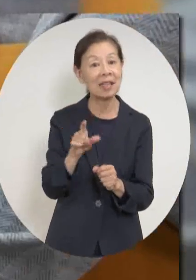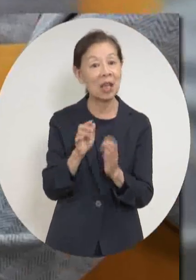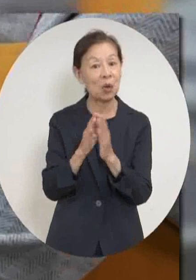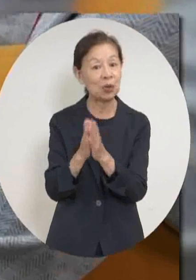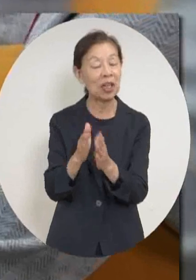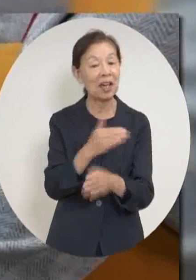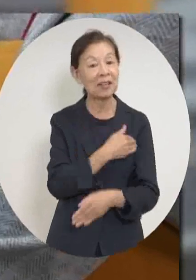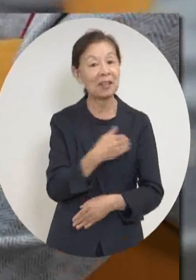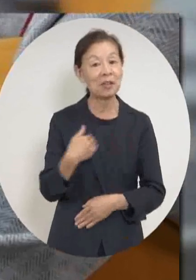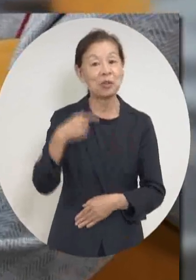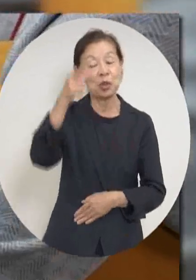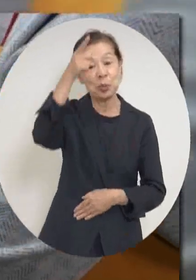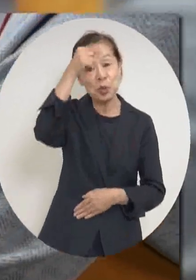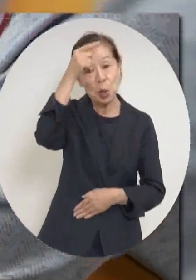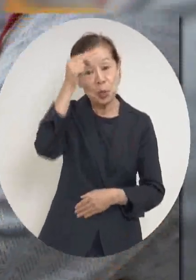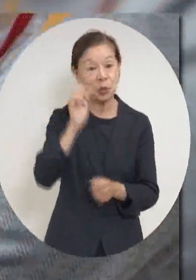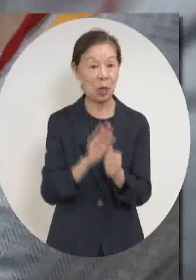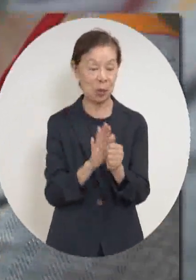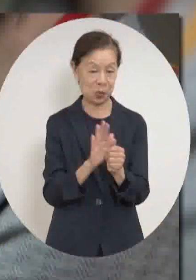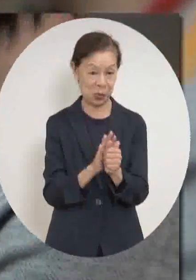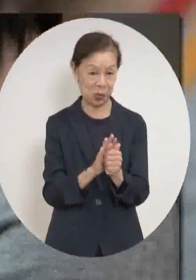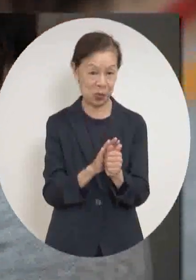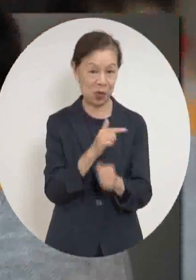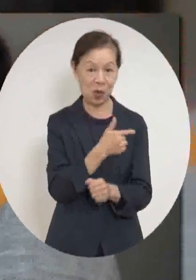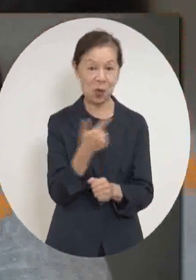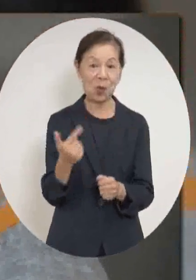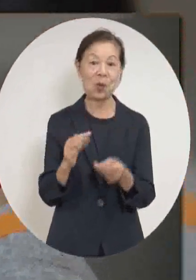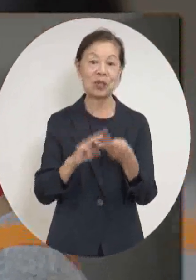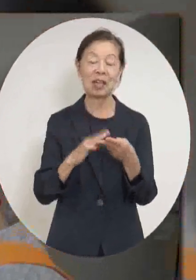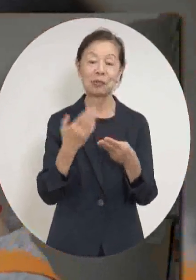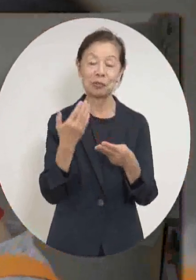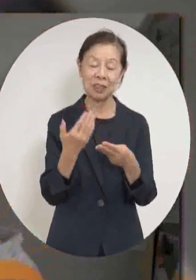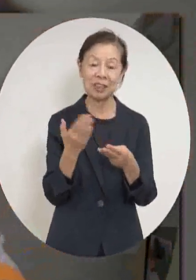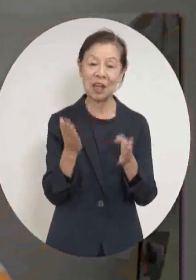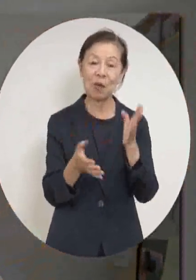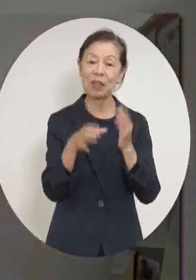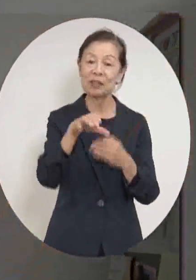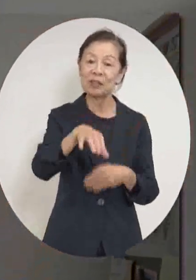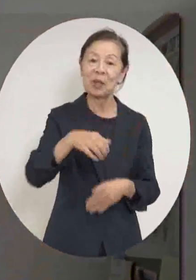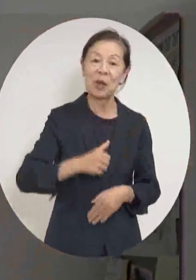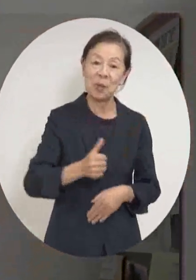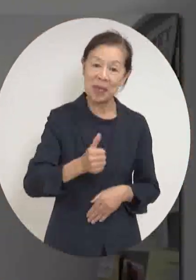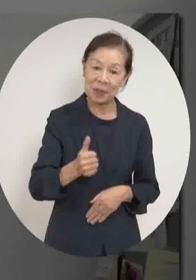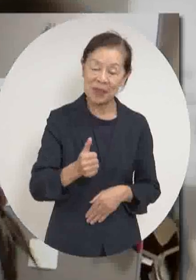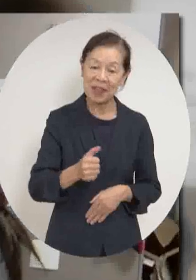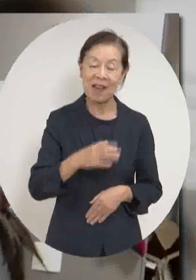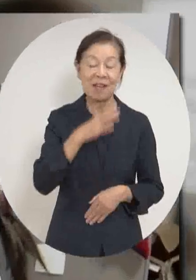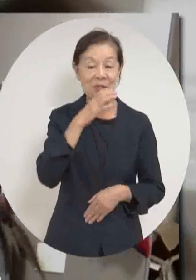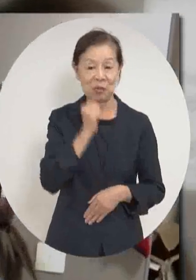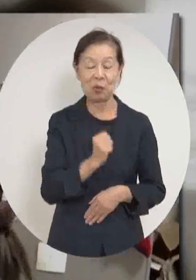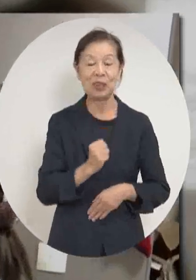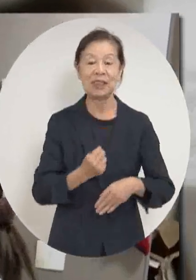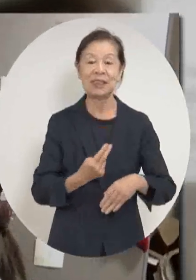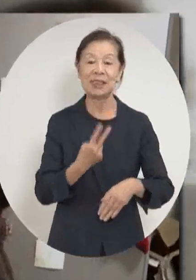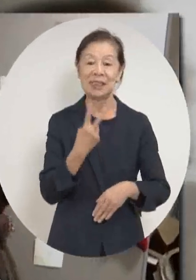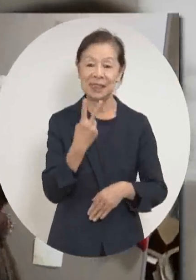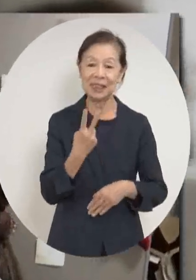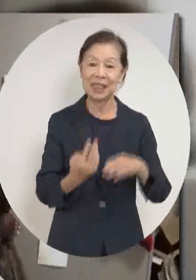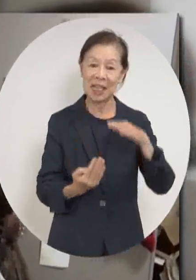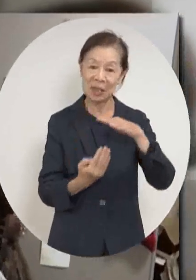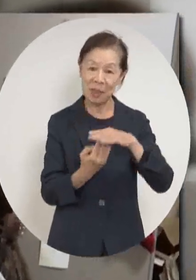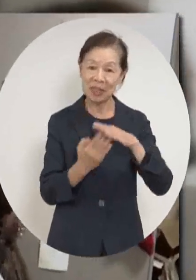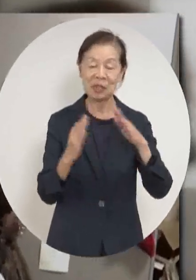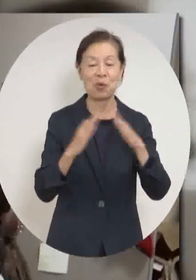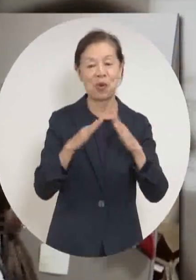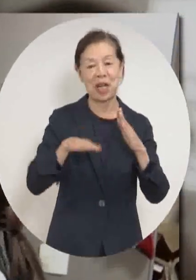サポートは、大田区在住で保育サービスを利用していない2歳までのお子さんのいるご家庭が対象です